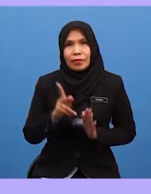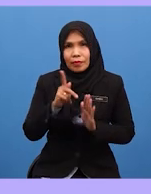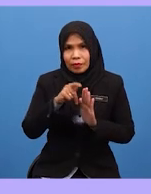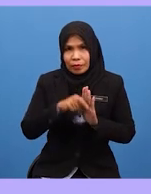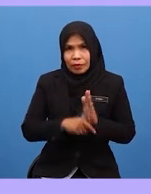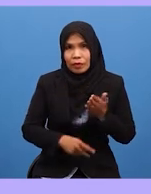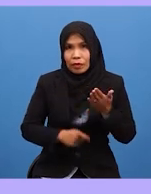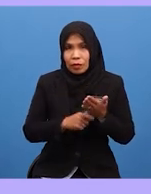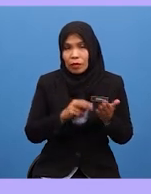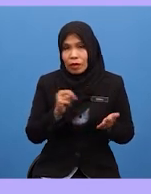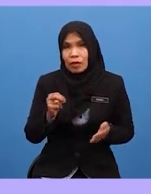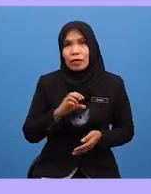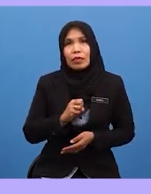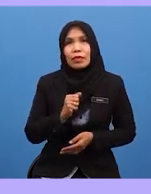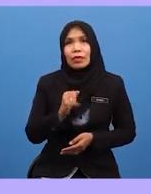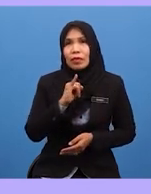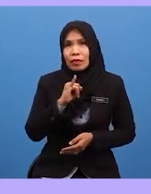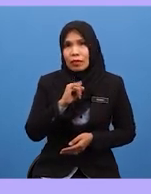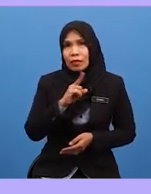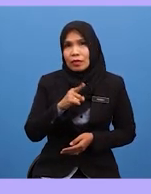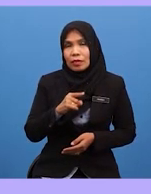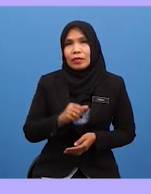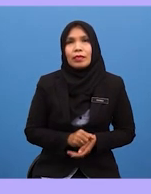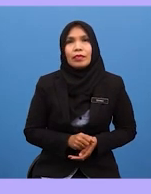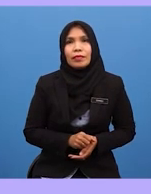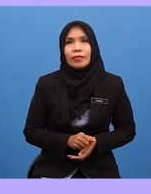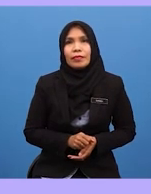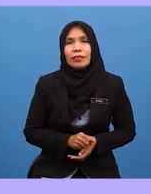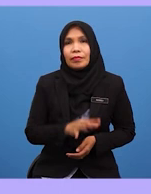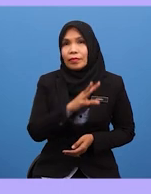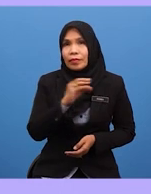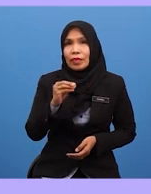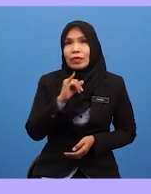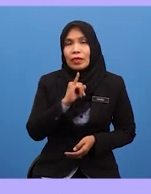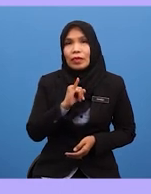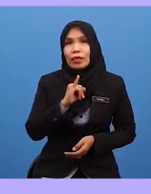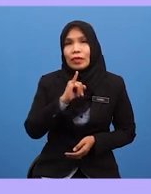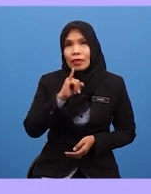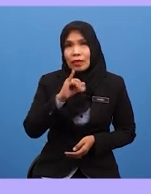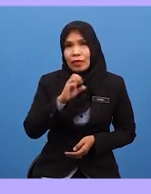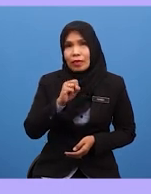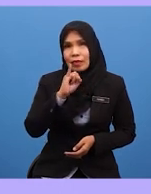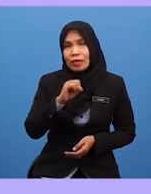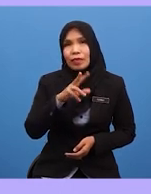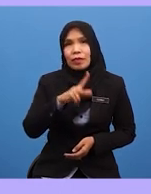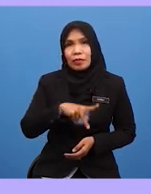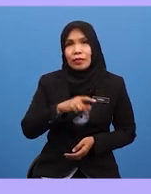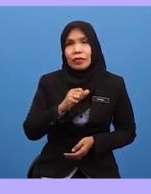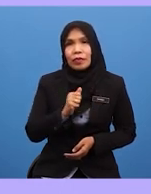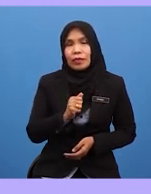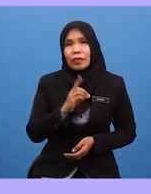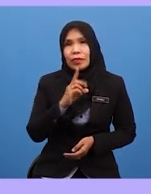Pertambahan saiz dan isi padu ditentukan dengan mengukur